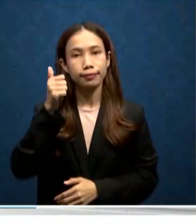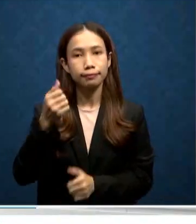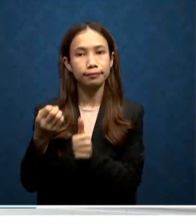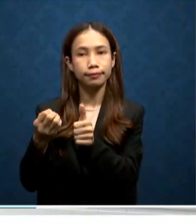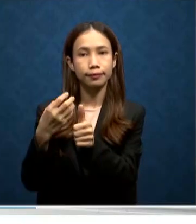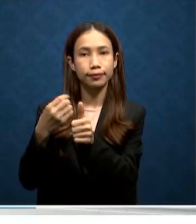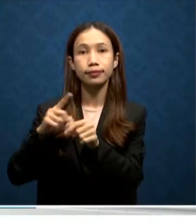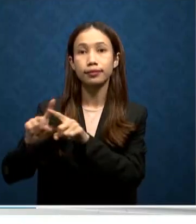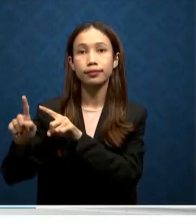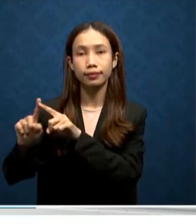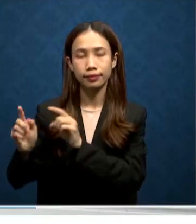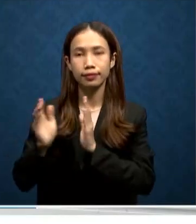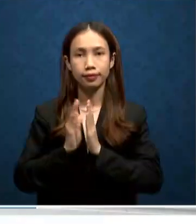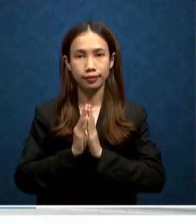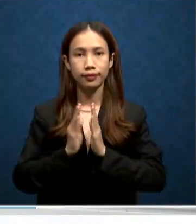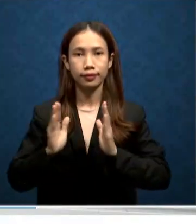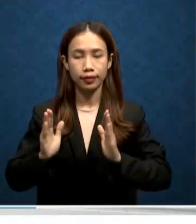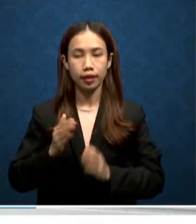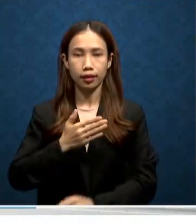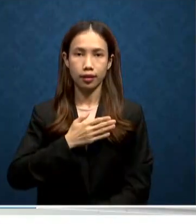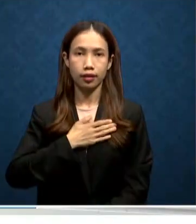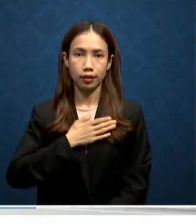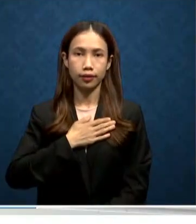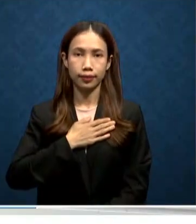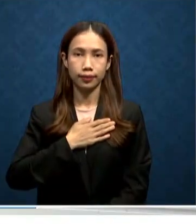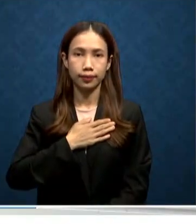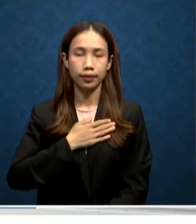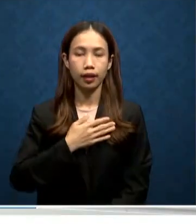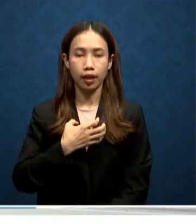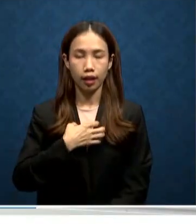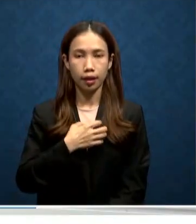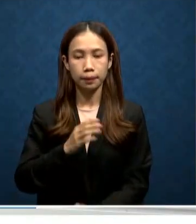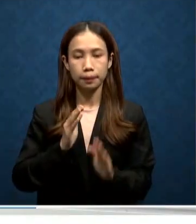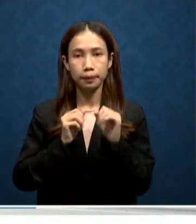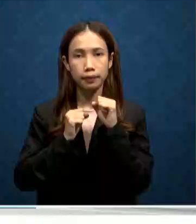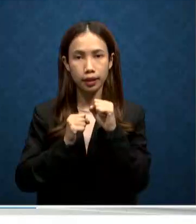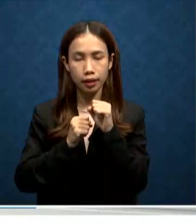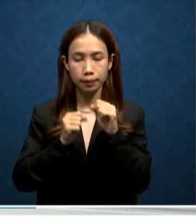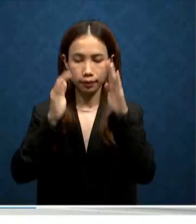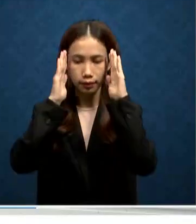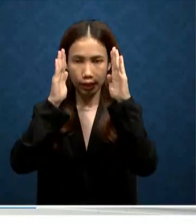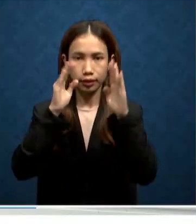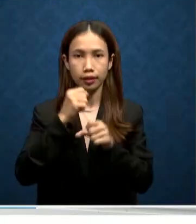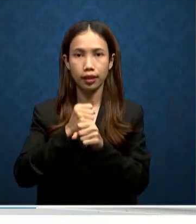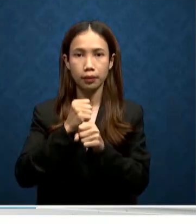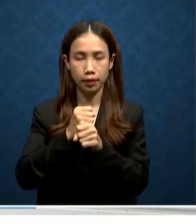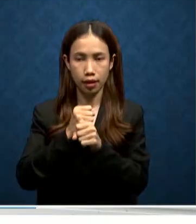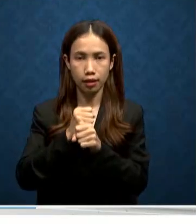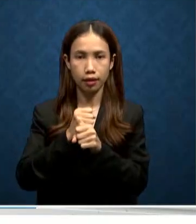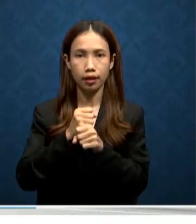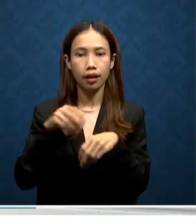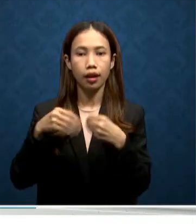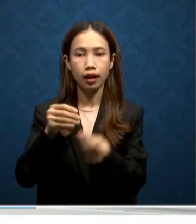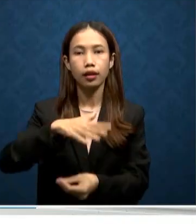แล้วก็มีเราเองเนี่ยก็จะพยายามตั้งใจทำงานให้สมกับที่ท่านได้มีความ